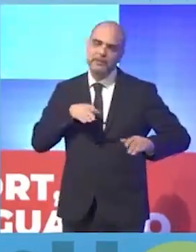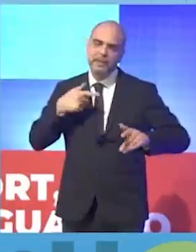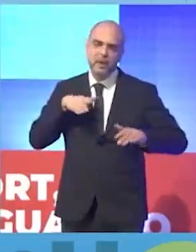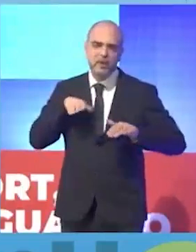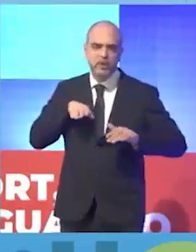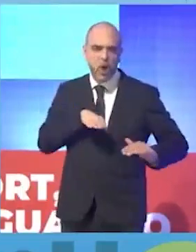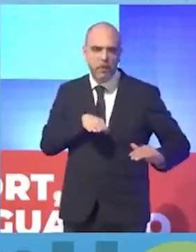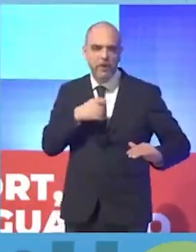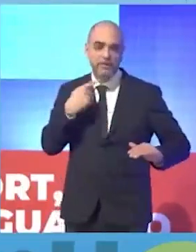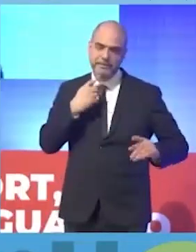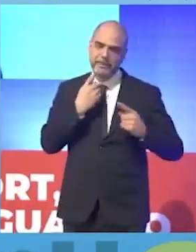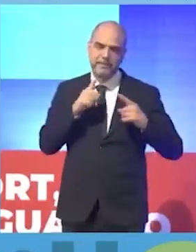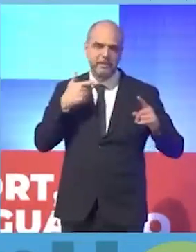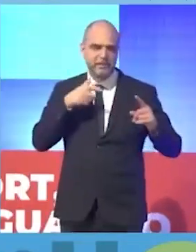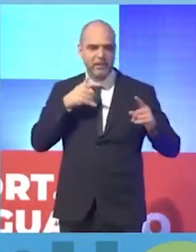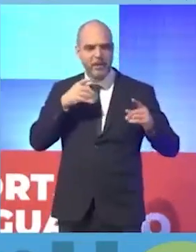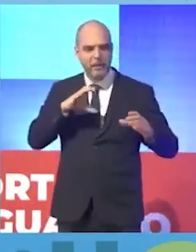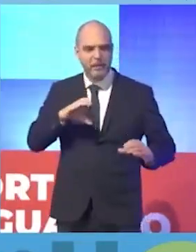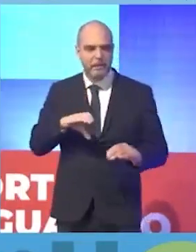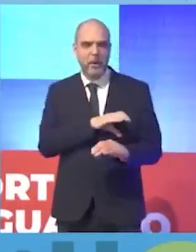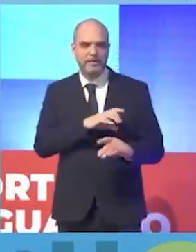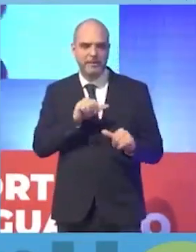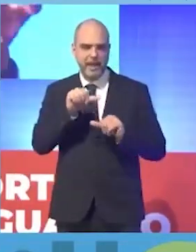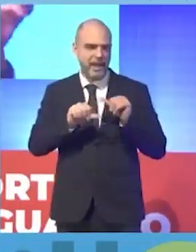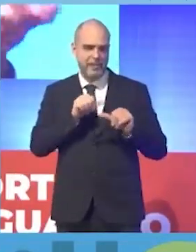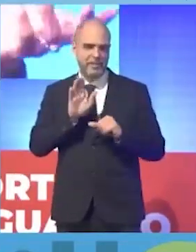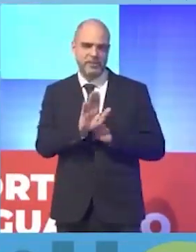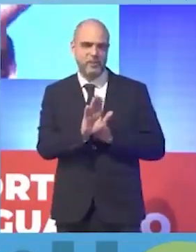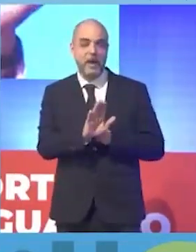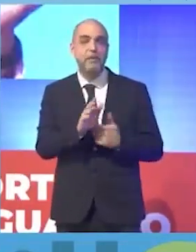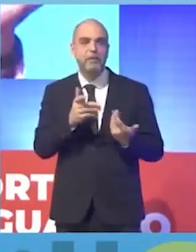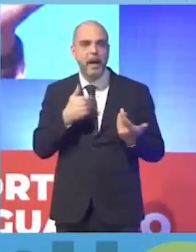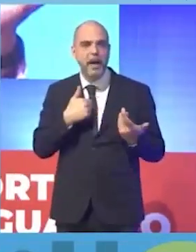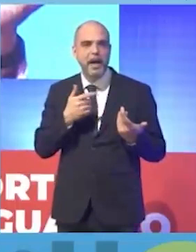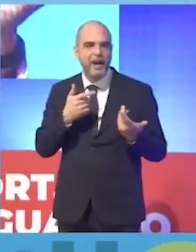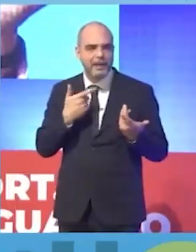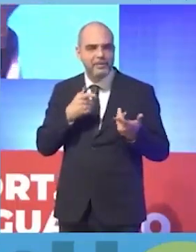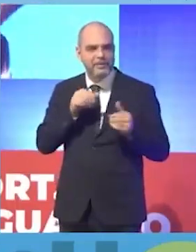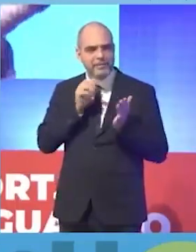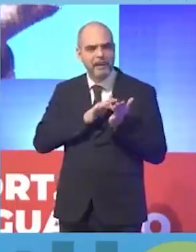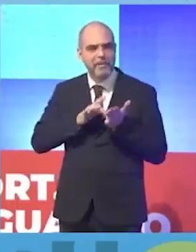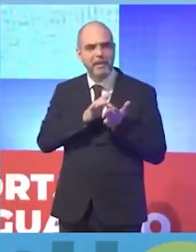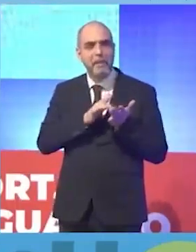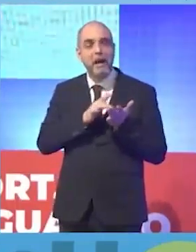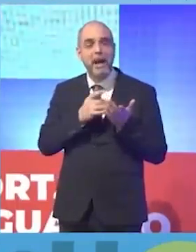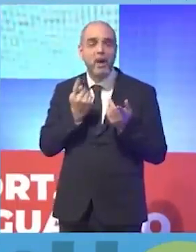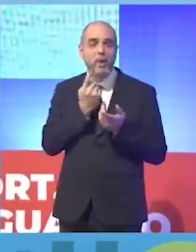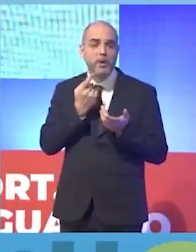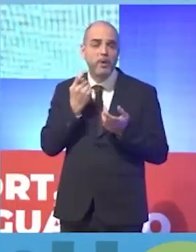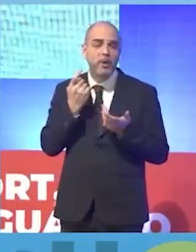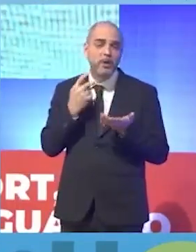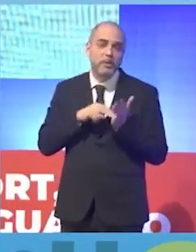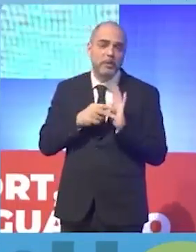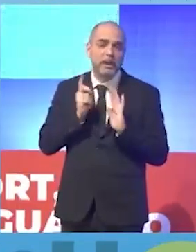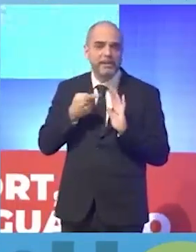lo snowboard, e puoi cambiarla. Solo che devi caricarla ogni 5 giorni. E visto che io sono rimasta me stessa e